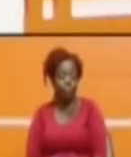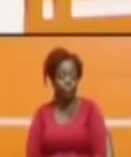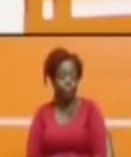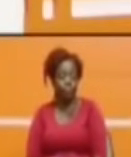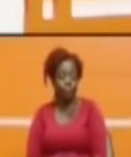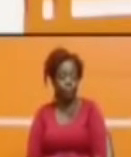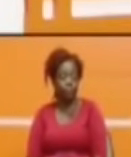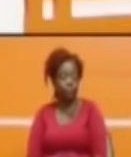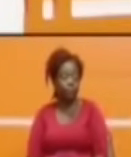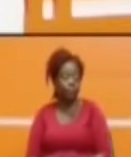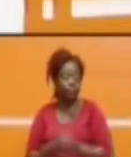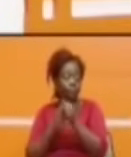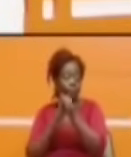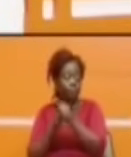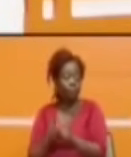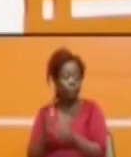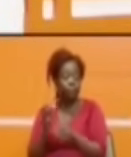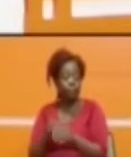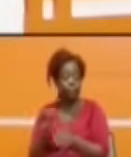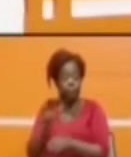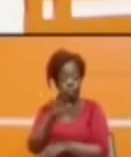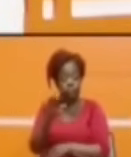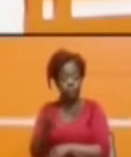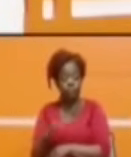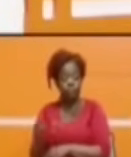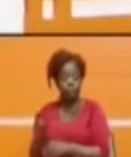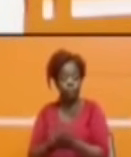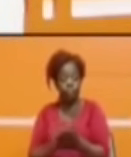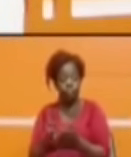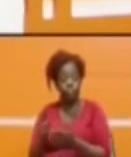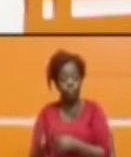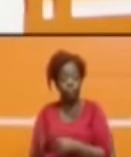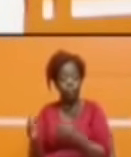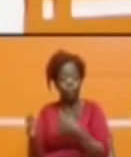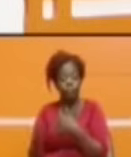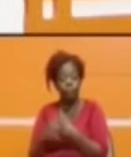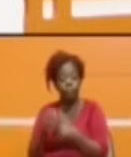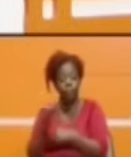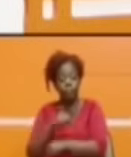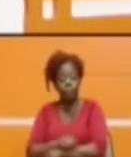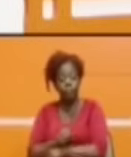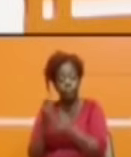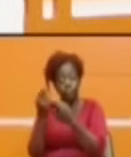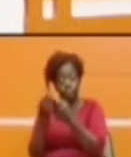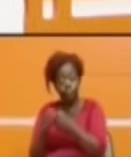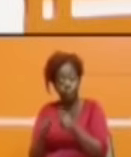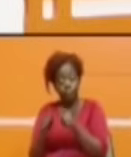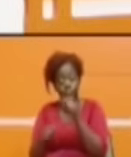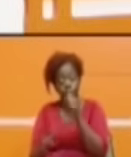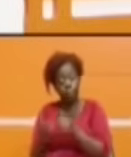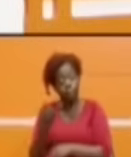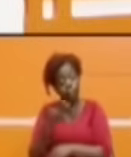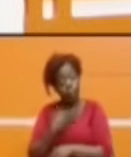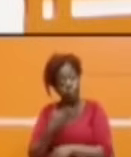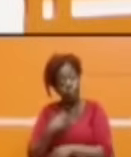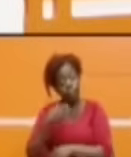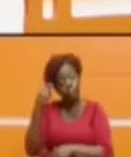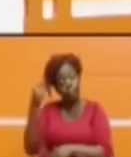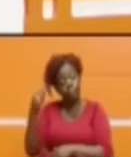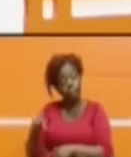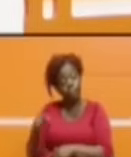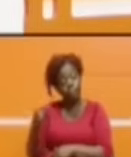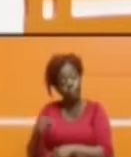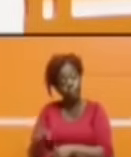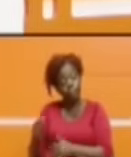Ate bo abakulembeze mu bitundu ebye Masaka bagadde amasomero ag'enjawulo agatatuukana na